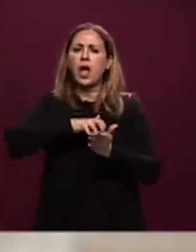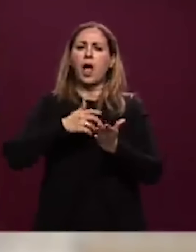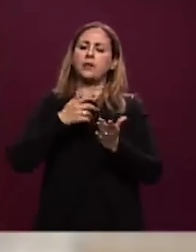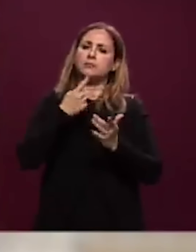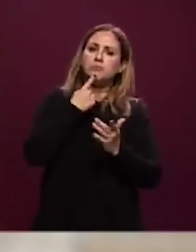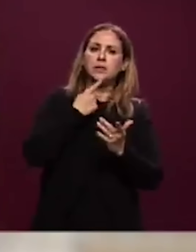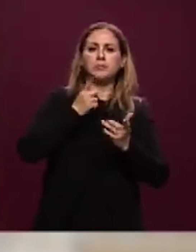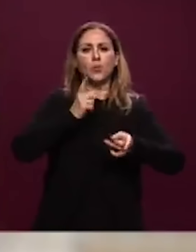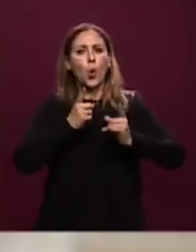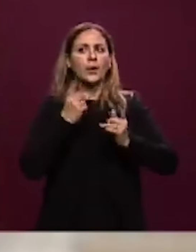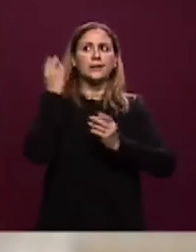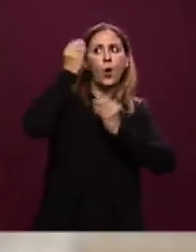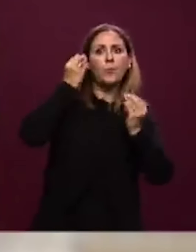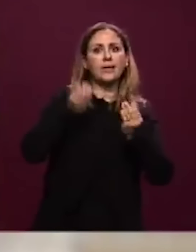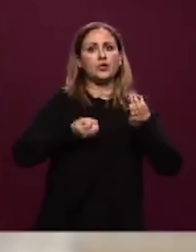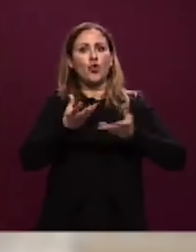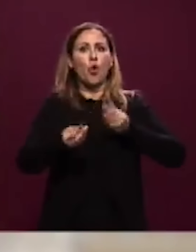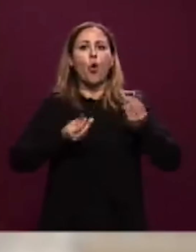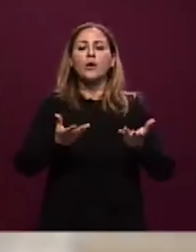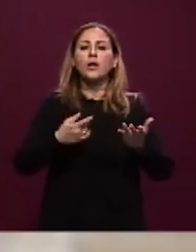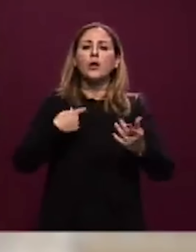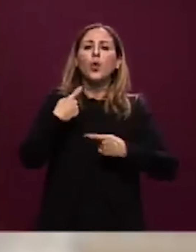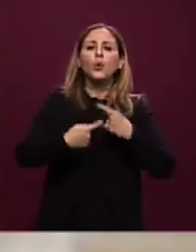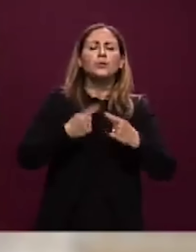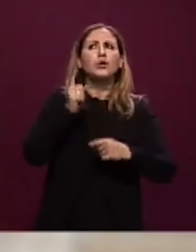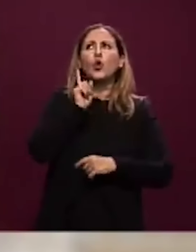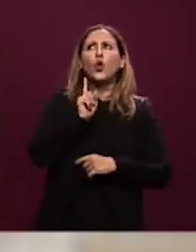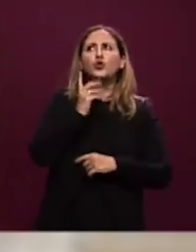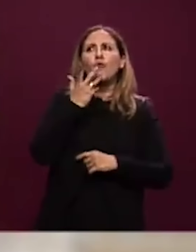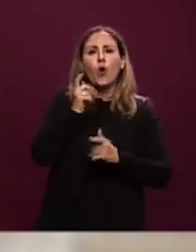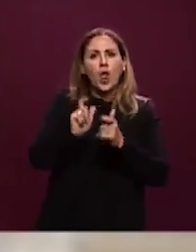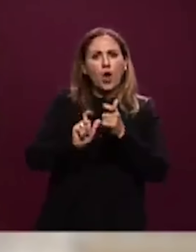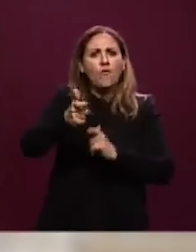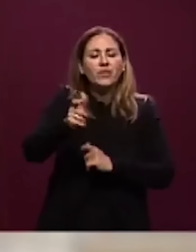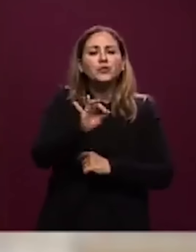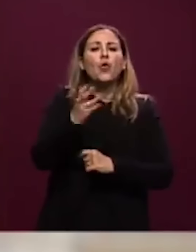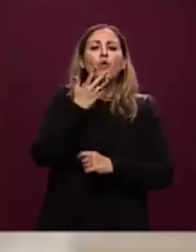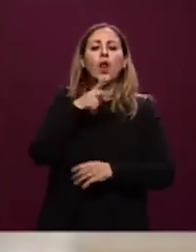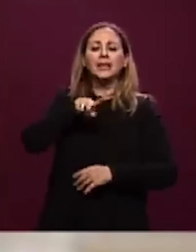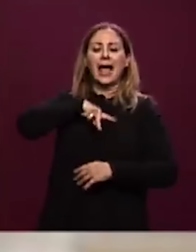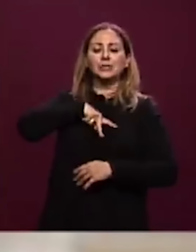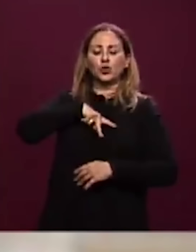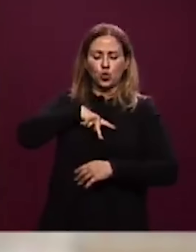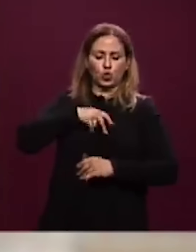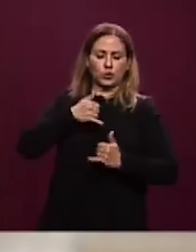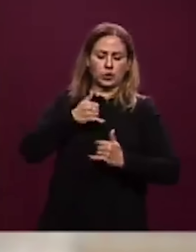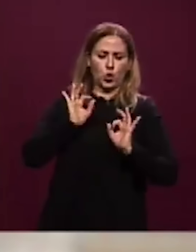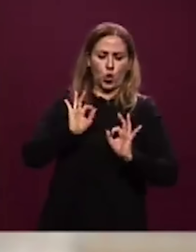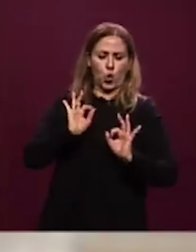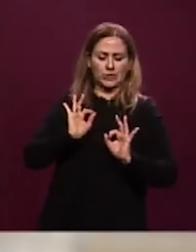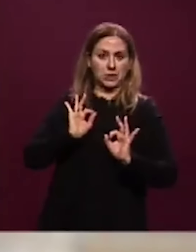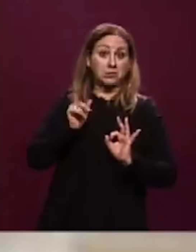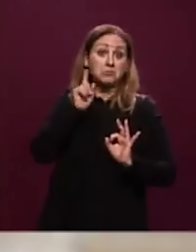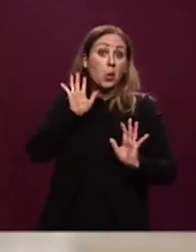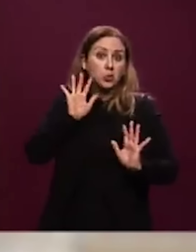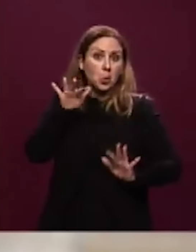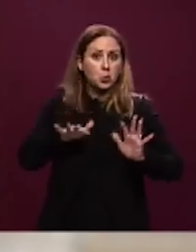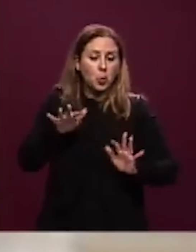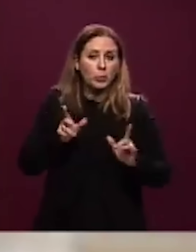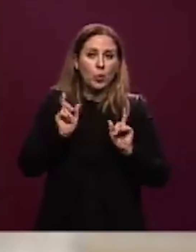continuano, io non so se a cercare di convincere o ad autoconvincersi, che basta ancora un piccolo